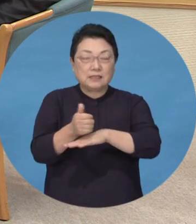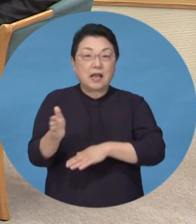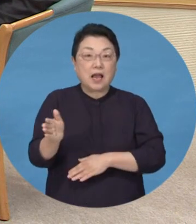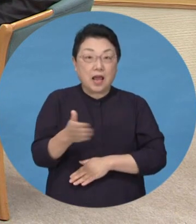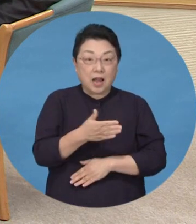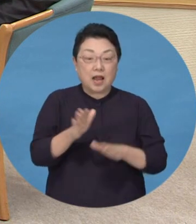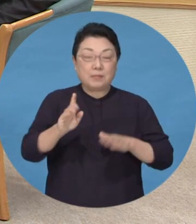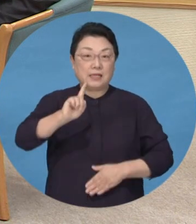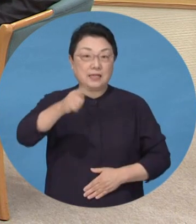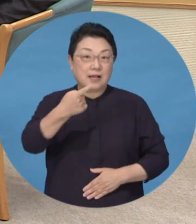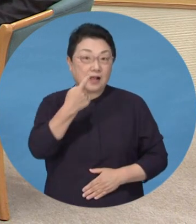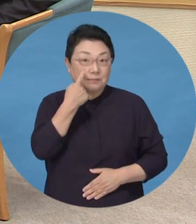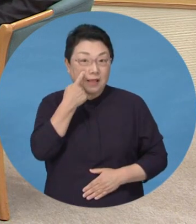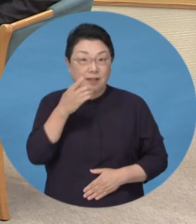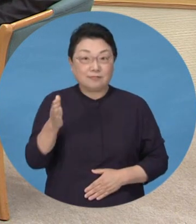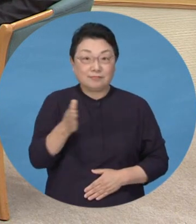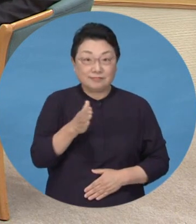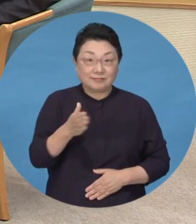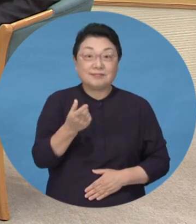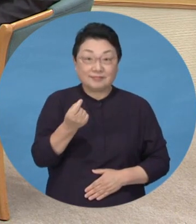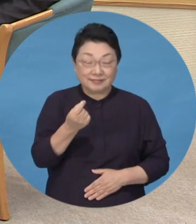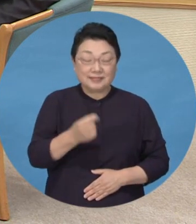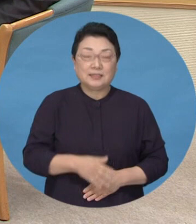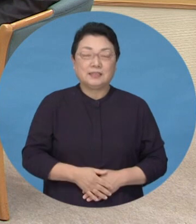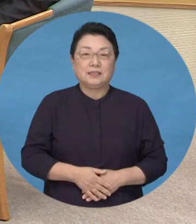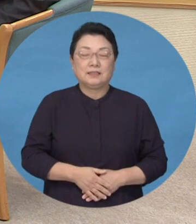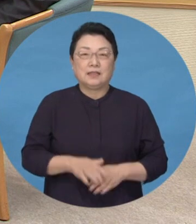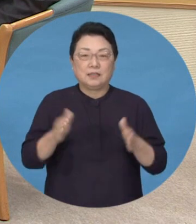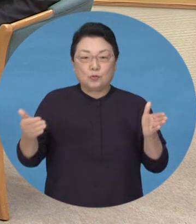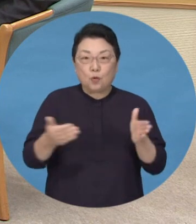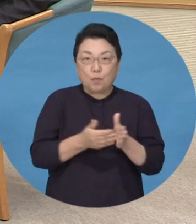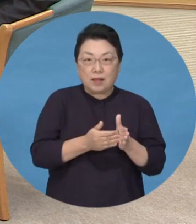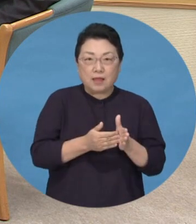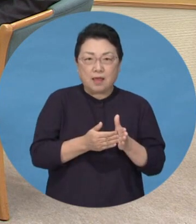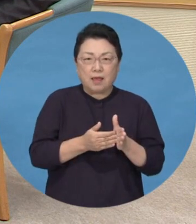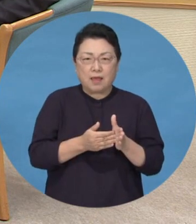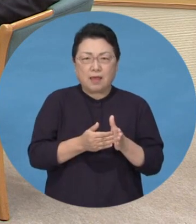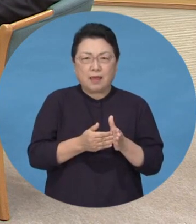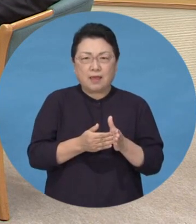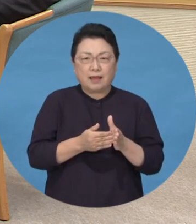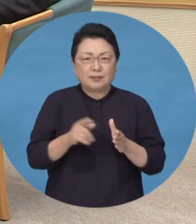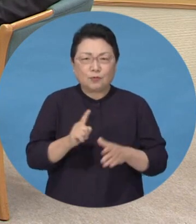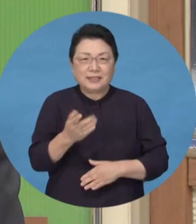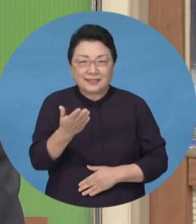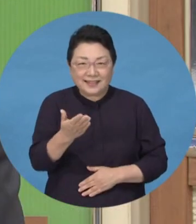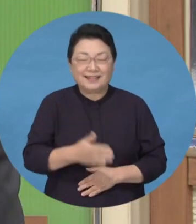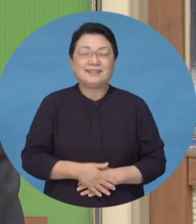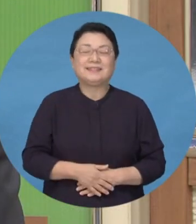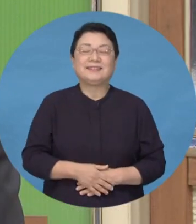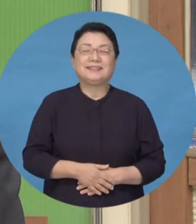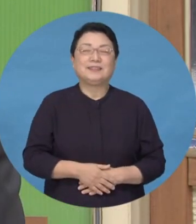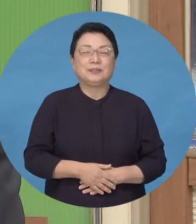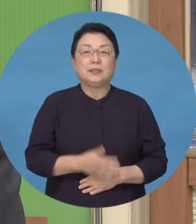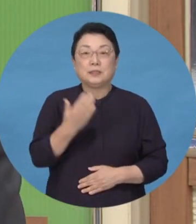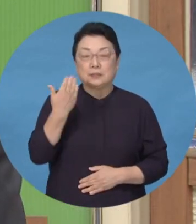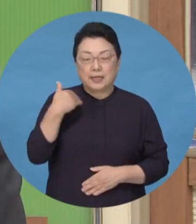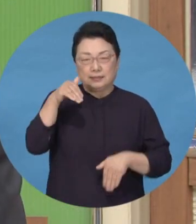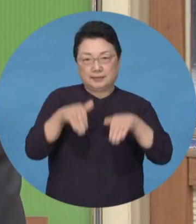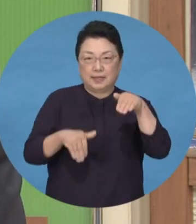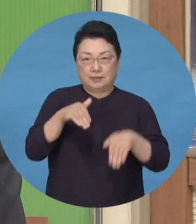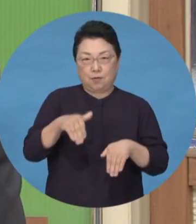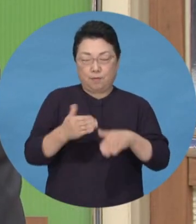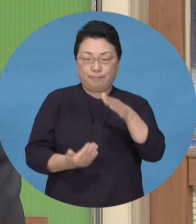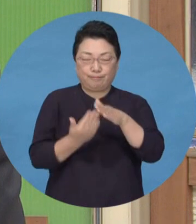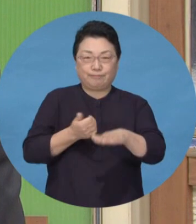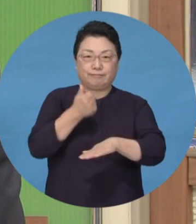1カ月がた入るわけなんですがあためで今日までこの振り返っていかがでしたっけはい先の知事選挙において